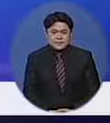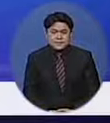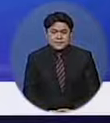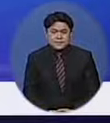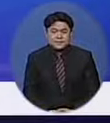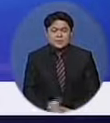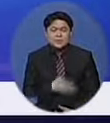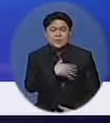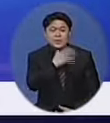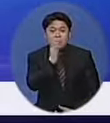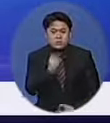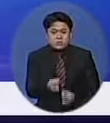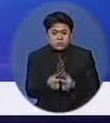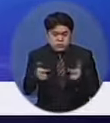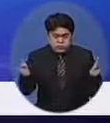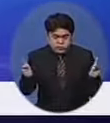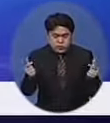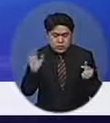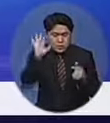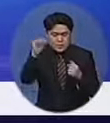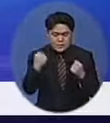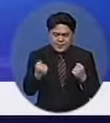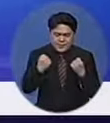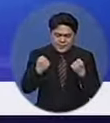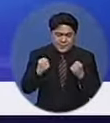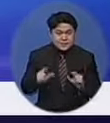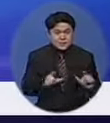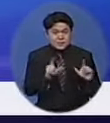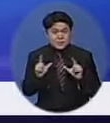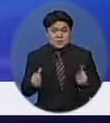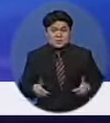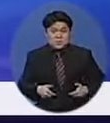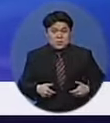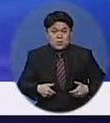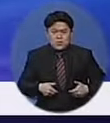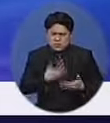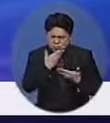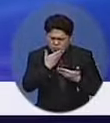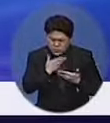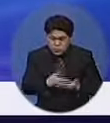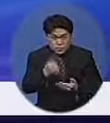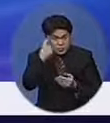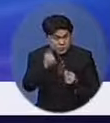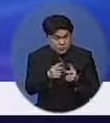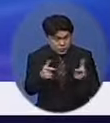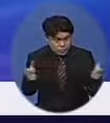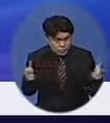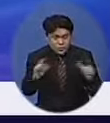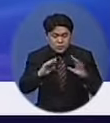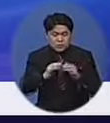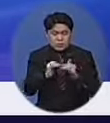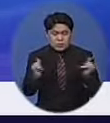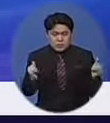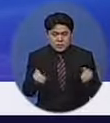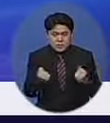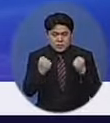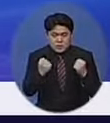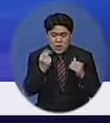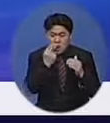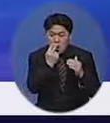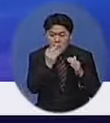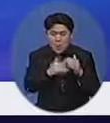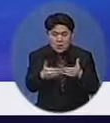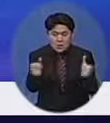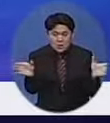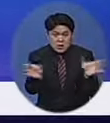급속한 고령화만큼이나 건강하게 노후를 보내는 것이 중요해지고 있습니다. 국민건강보험공단은 누구나 참여할 수